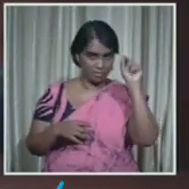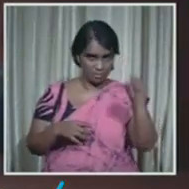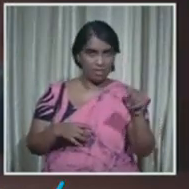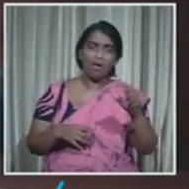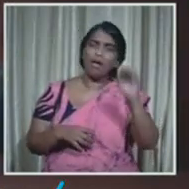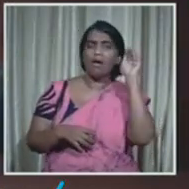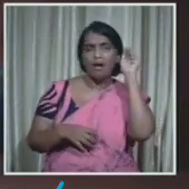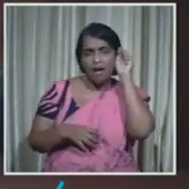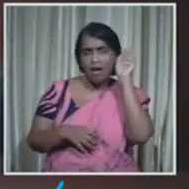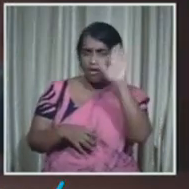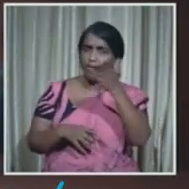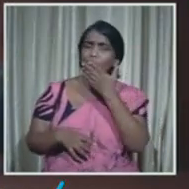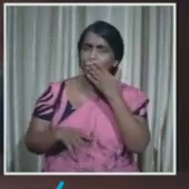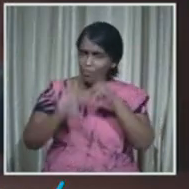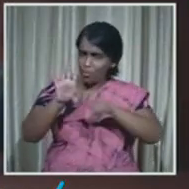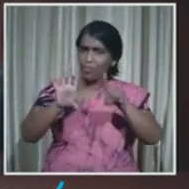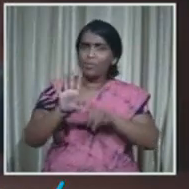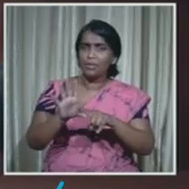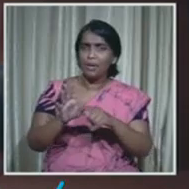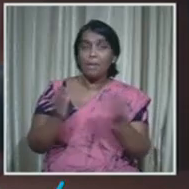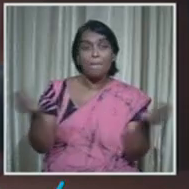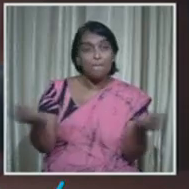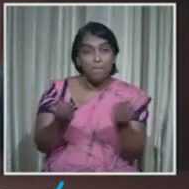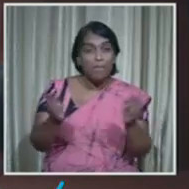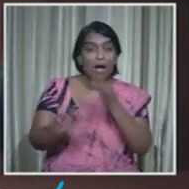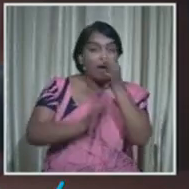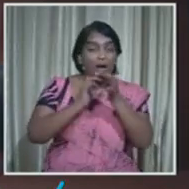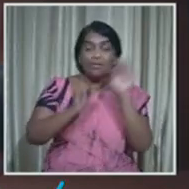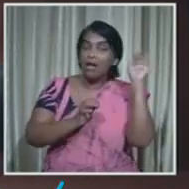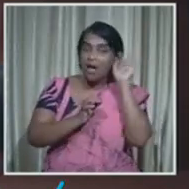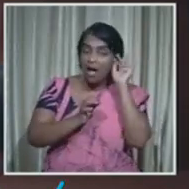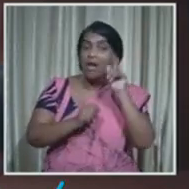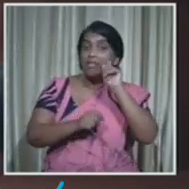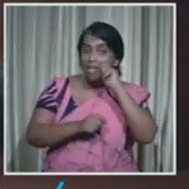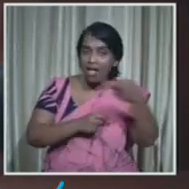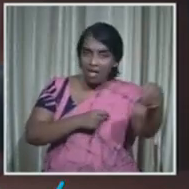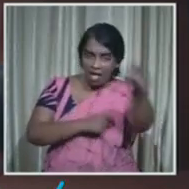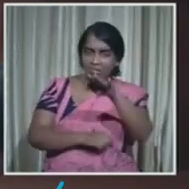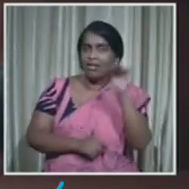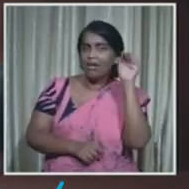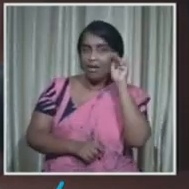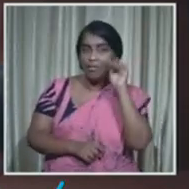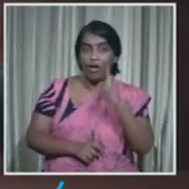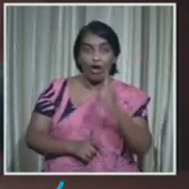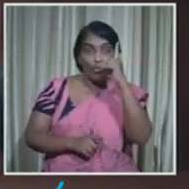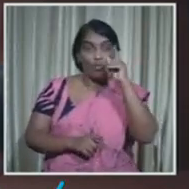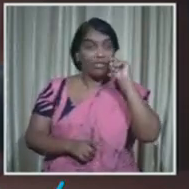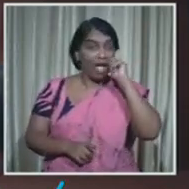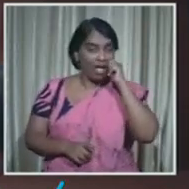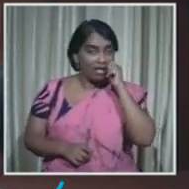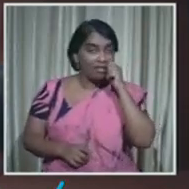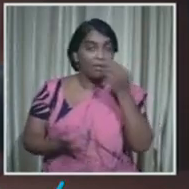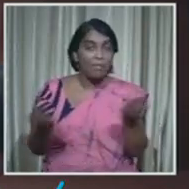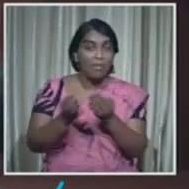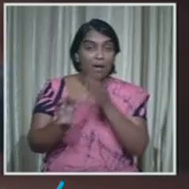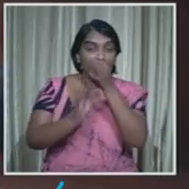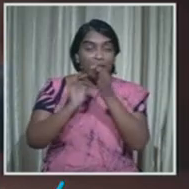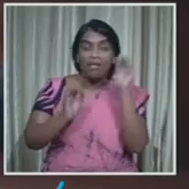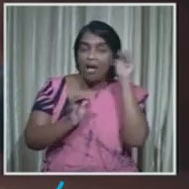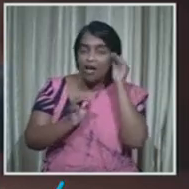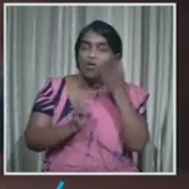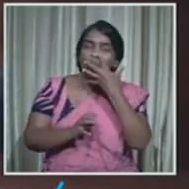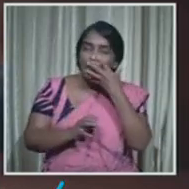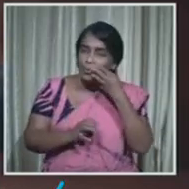ඉන්න පුරුදු වෙන්න හරි බබාගේ කතා අහගෙන ඉන්න පුරුදු වෙන්න ලොකු තාත්තලා බබාගේ කතා අහගෙන ඉන්න පුරුදු වෙන්න